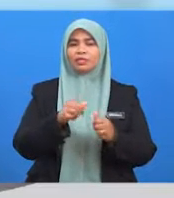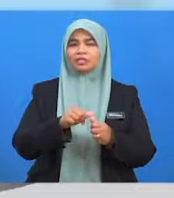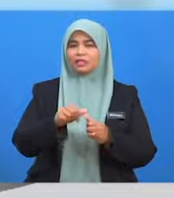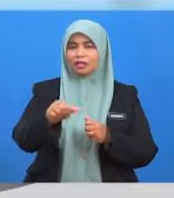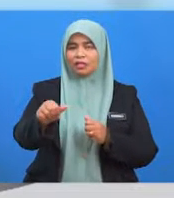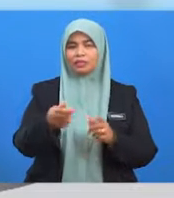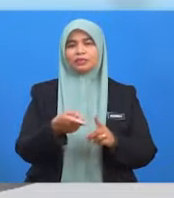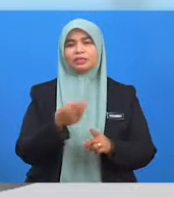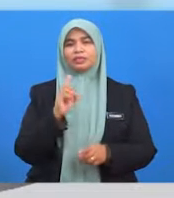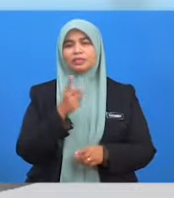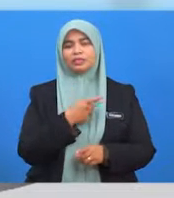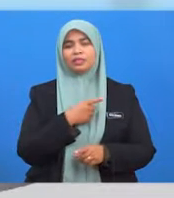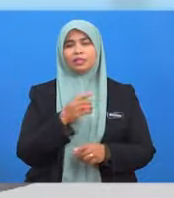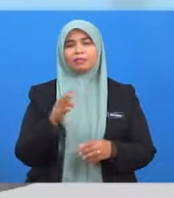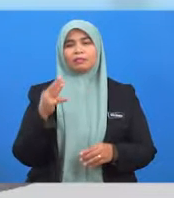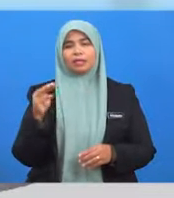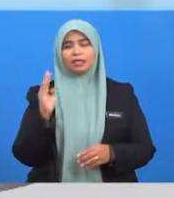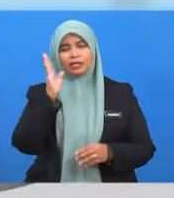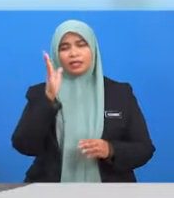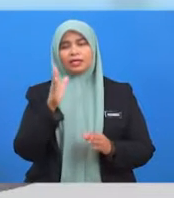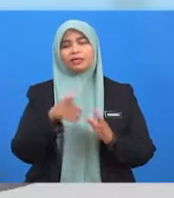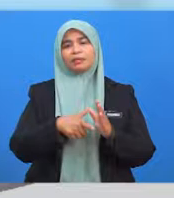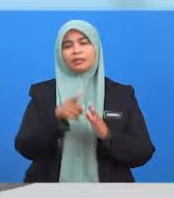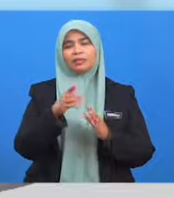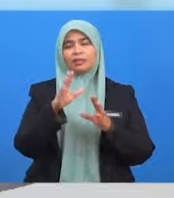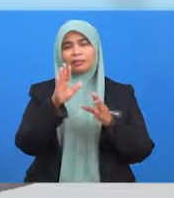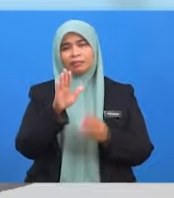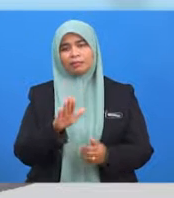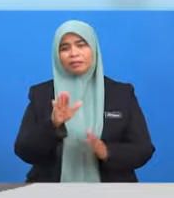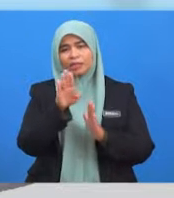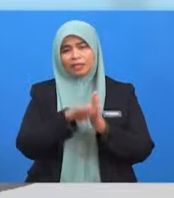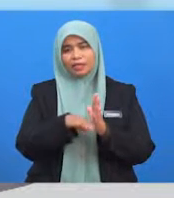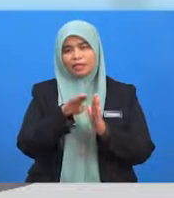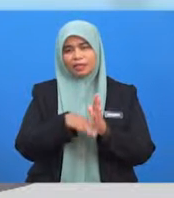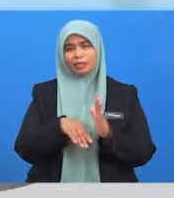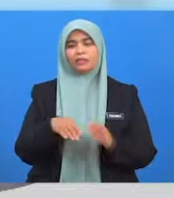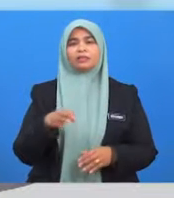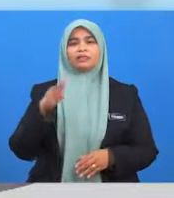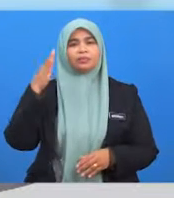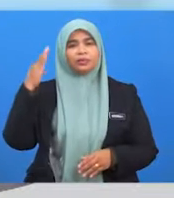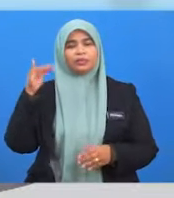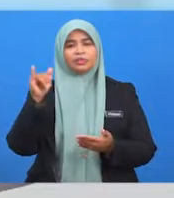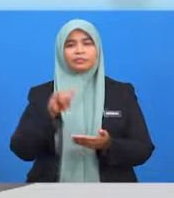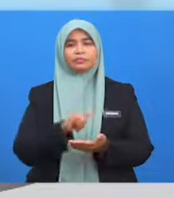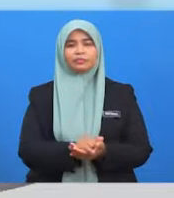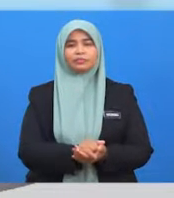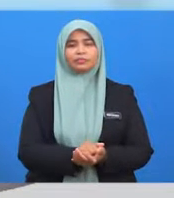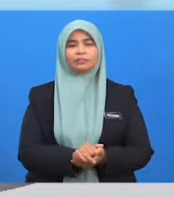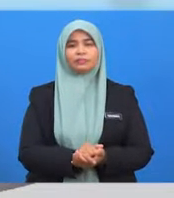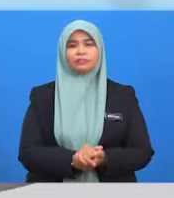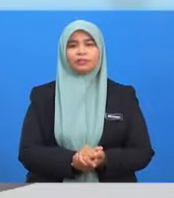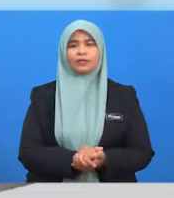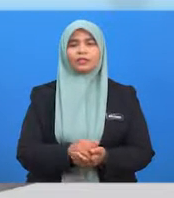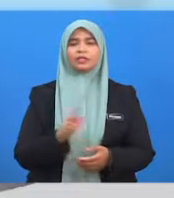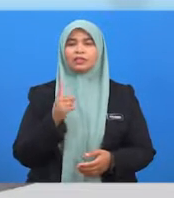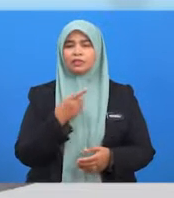semakin perlahan bunyi itu dapat didengari. Maka, kita telah selesai